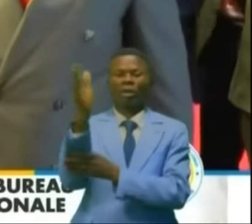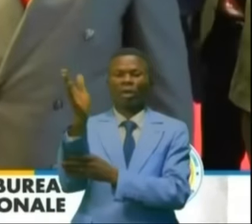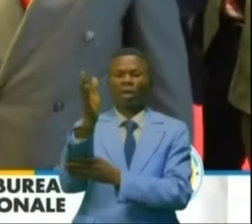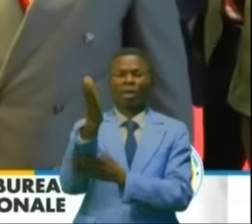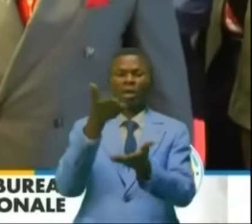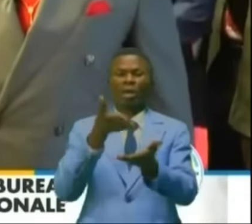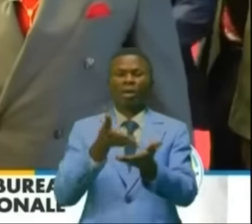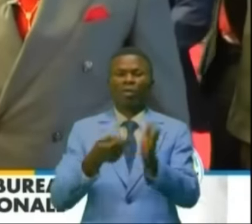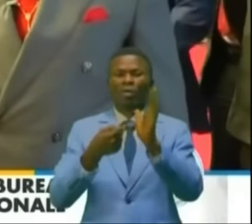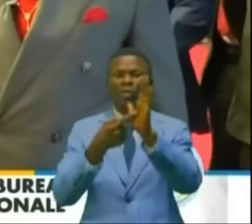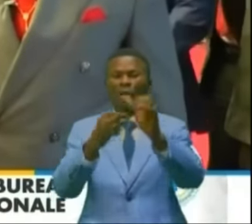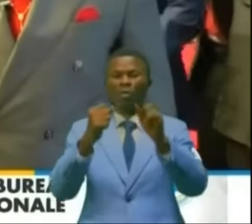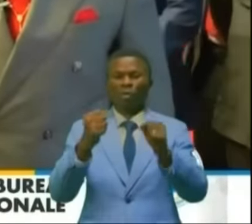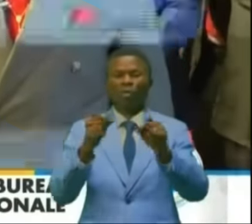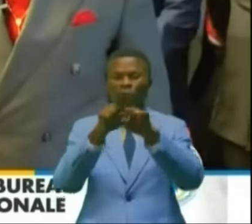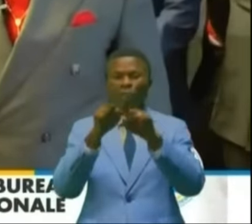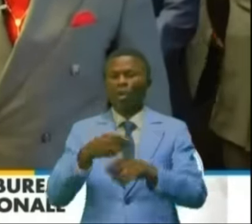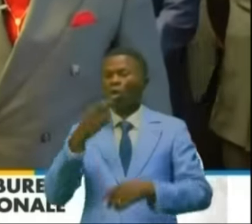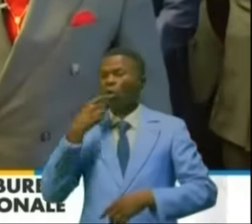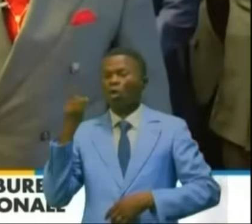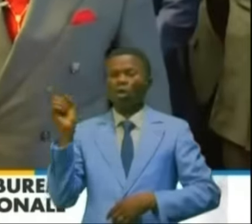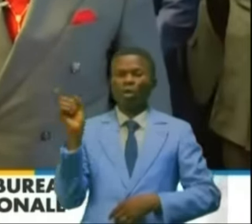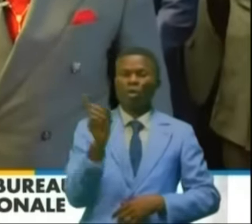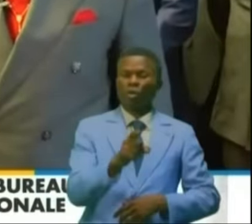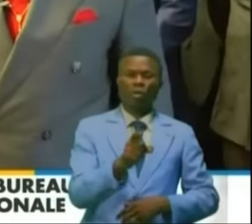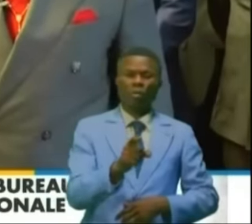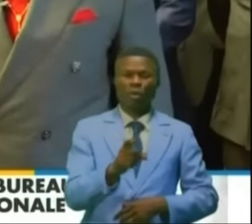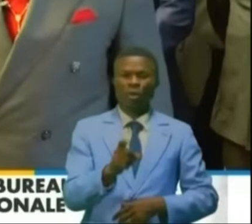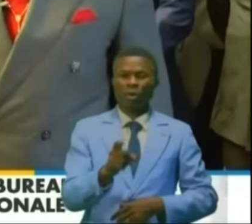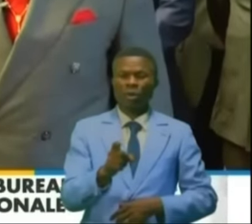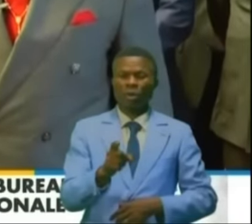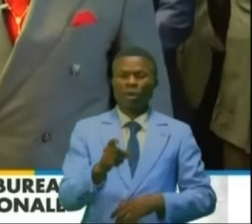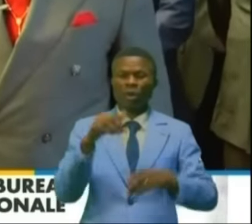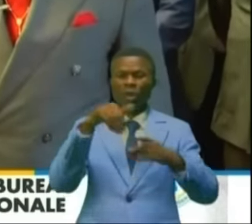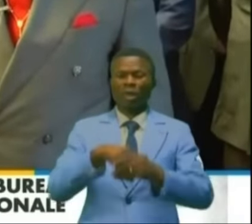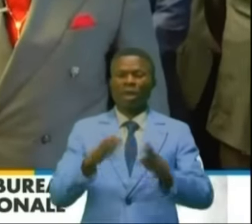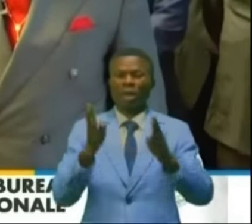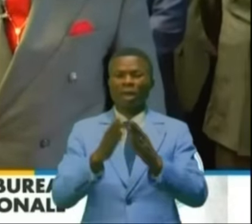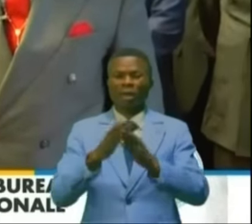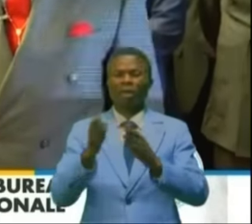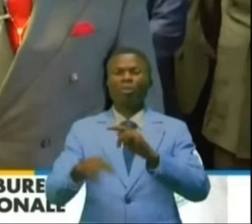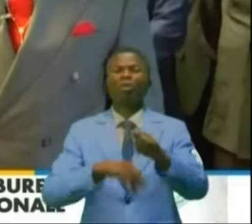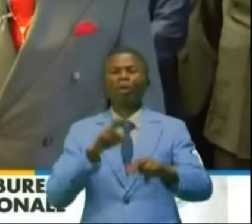symbole du pouvoir et du commandement à l'Assemblée nationale.